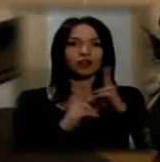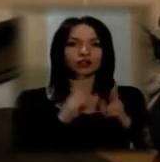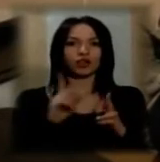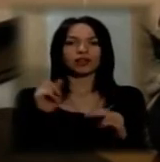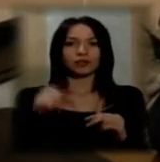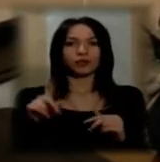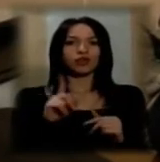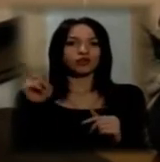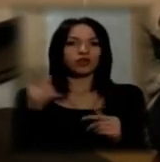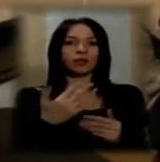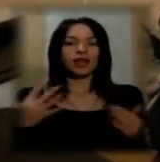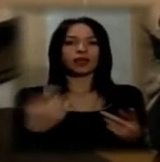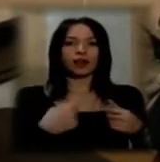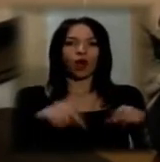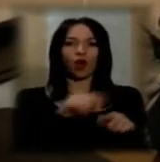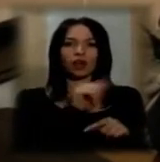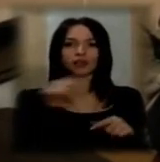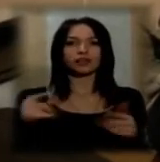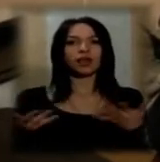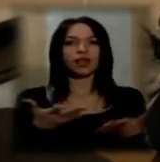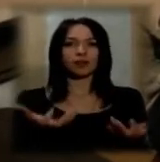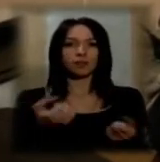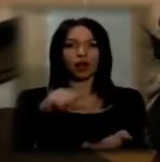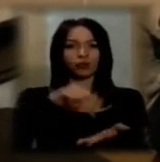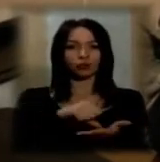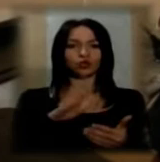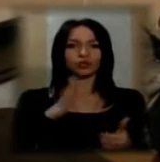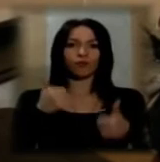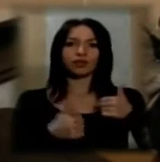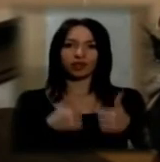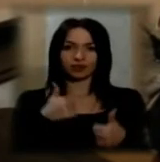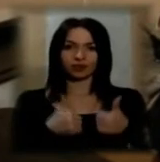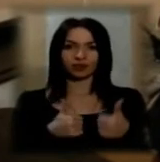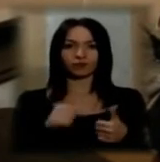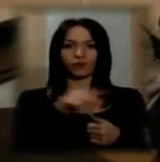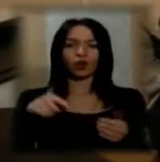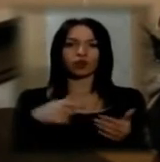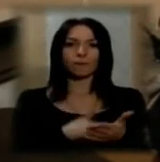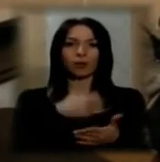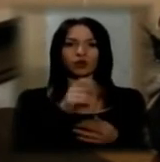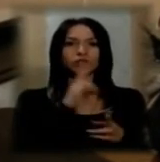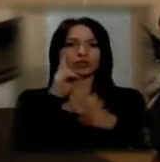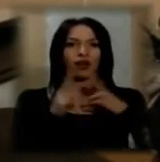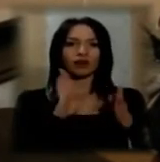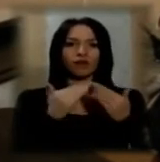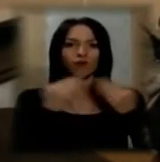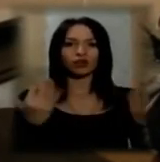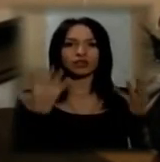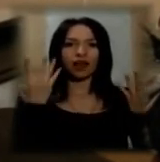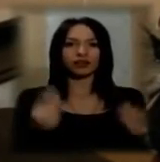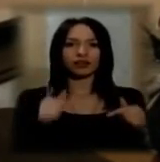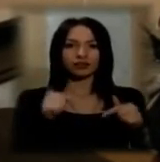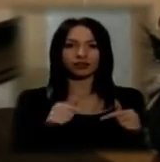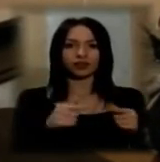декілька організацій, які брали участь в цьому тендері. Вони подають скарги в останні дні, буквально там